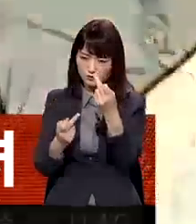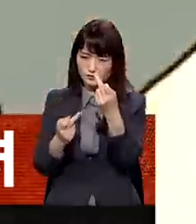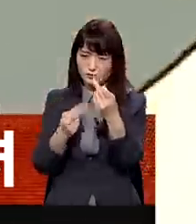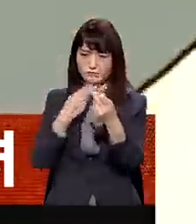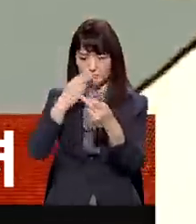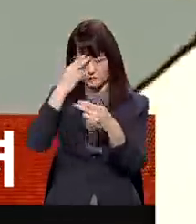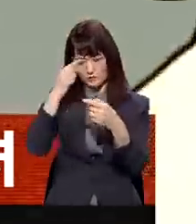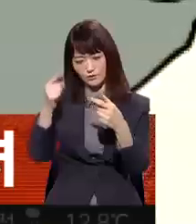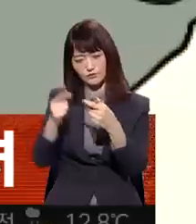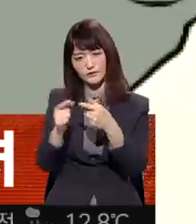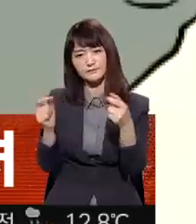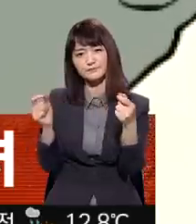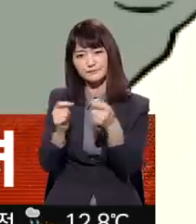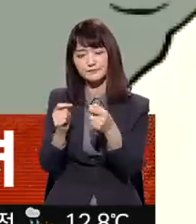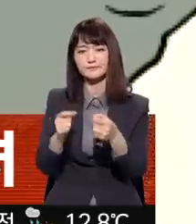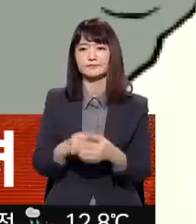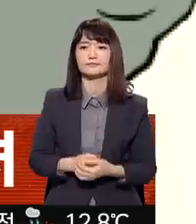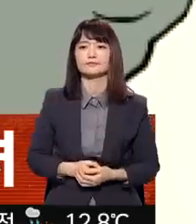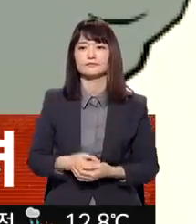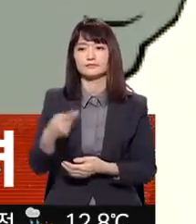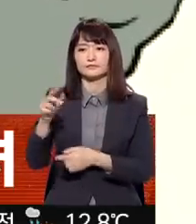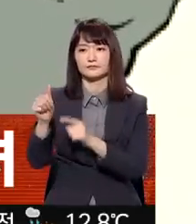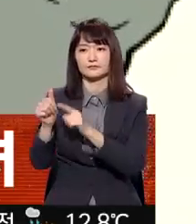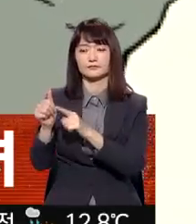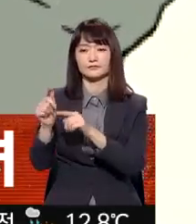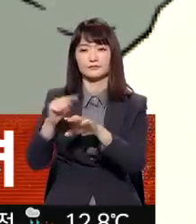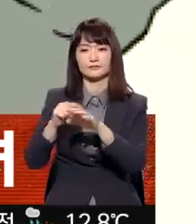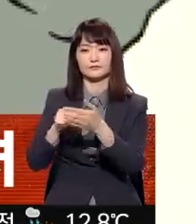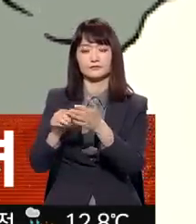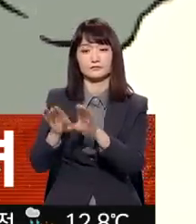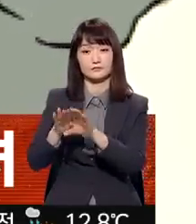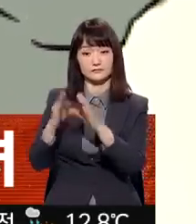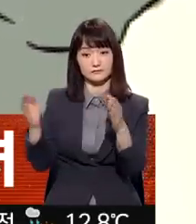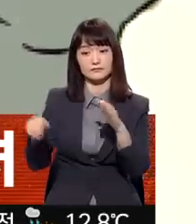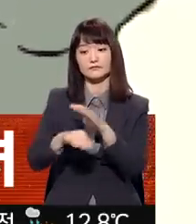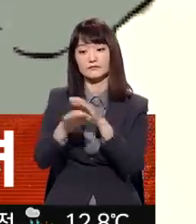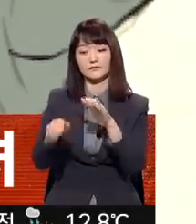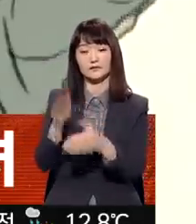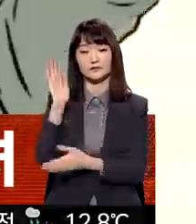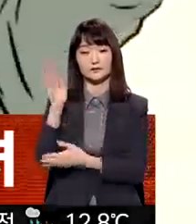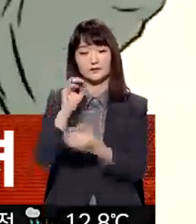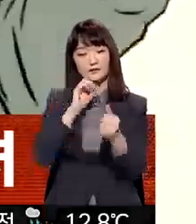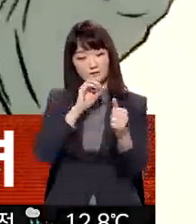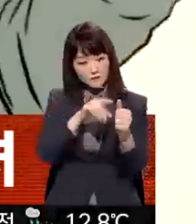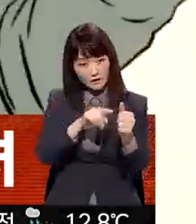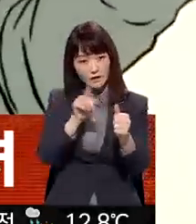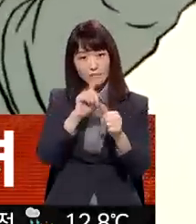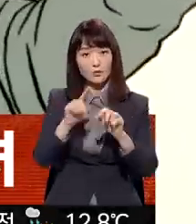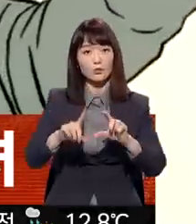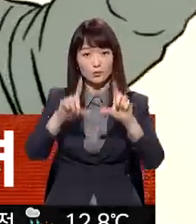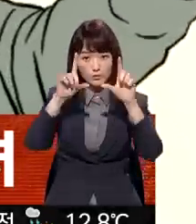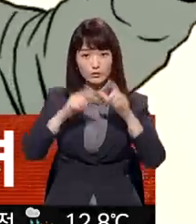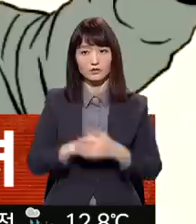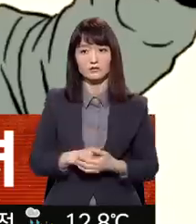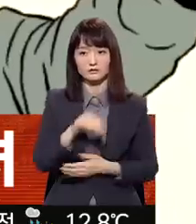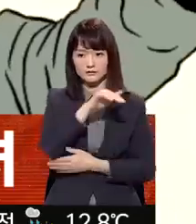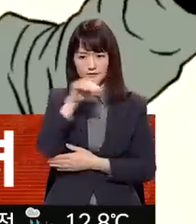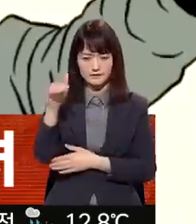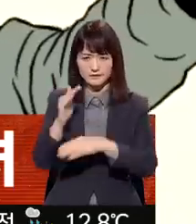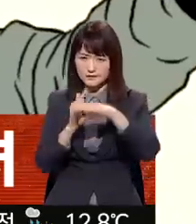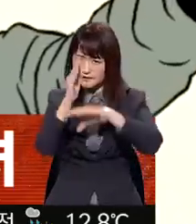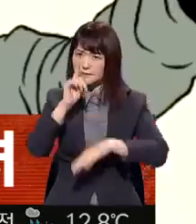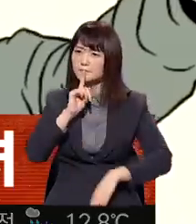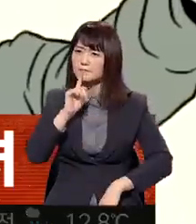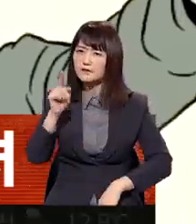보입니다. 또 그러다 보니까 이 서 씨 같은 경우는 마음을 열고 가정사 얘기도 좀 했다고 해요. 어느 날 선 넘는 말을 합니다.